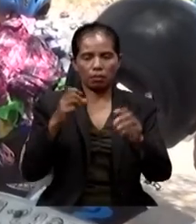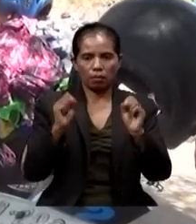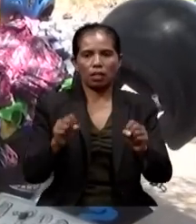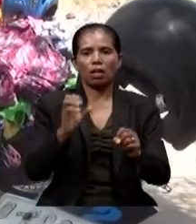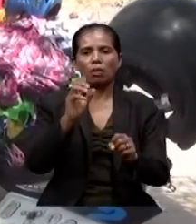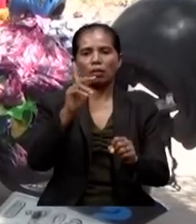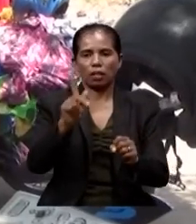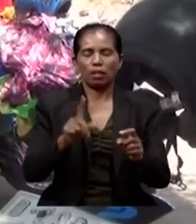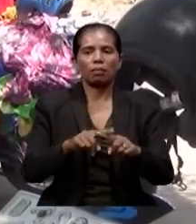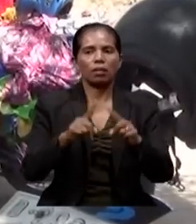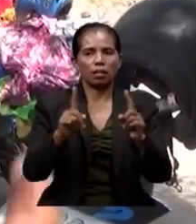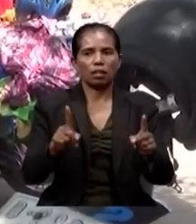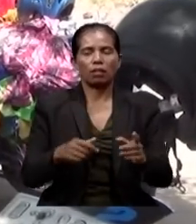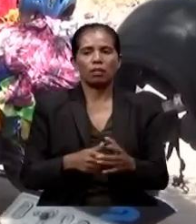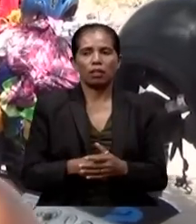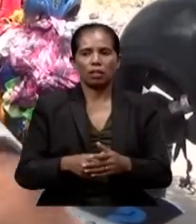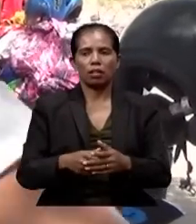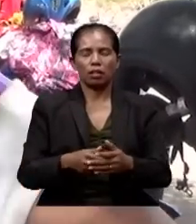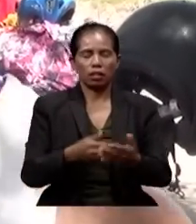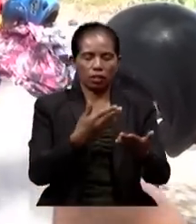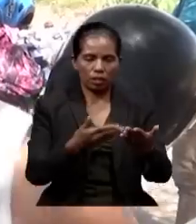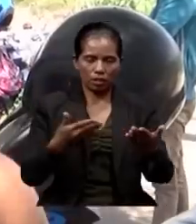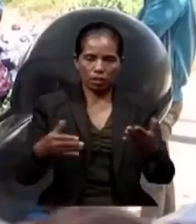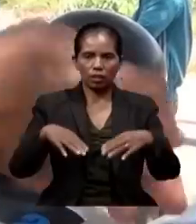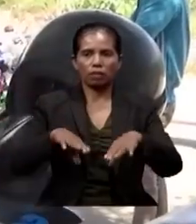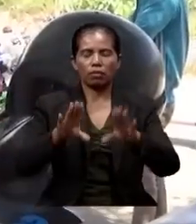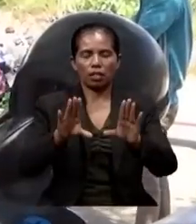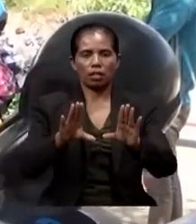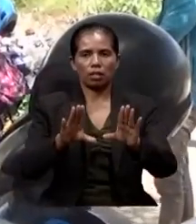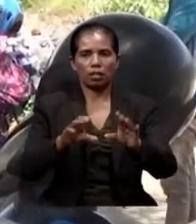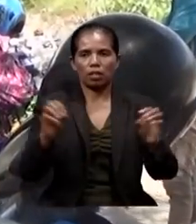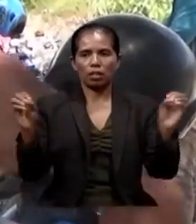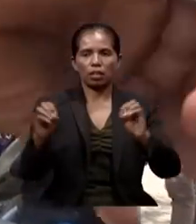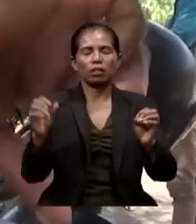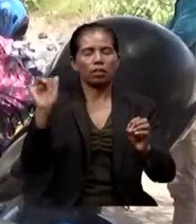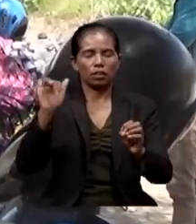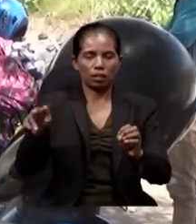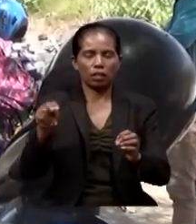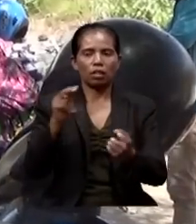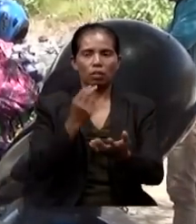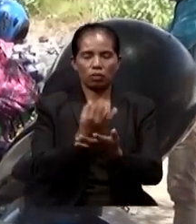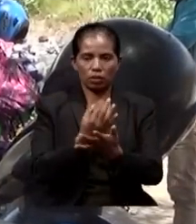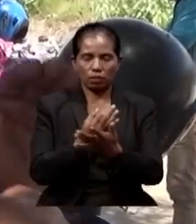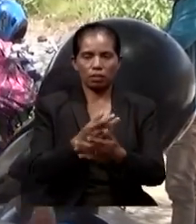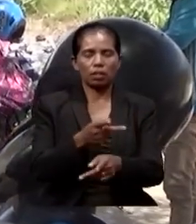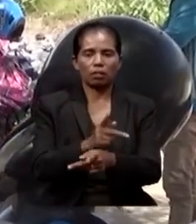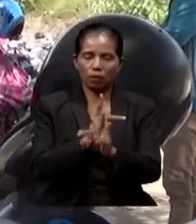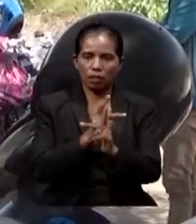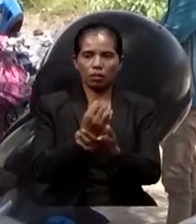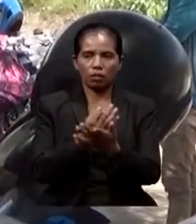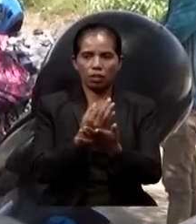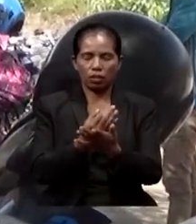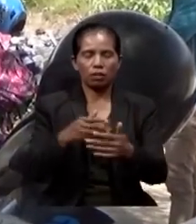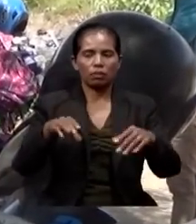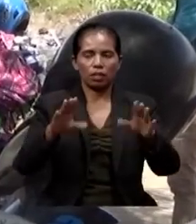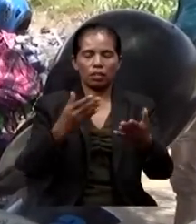sim ve ya ne san sira fanda kwa gora ne ne la os se ne osan rasik sira credit na kuri local sanda